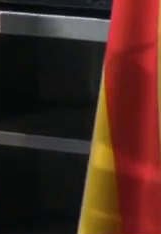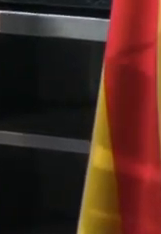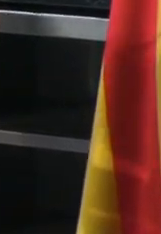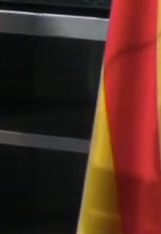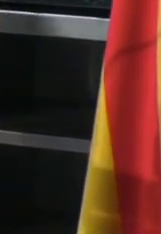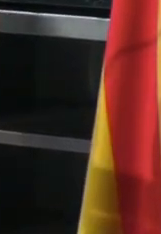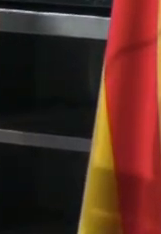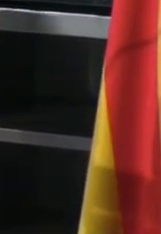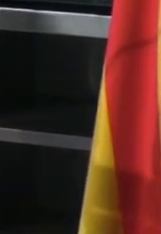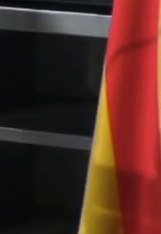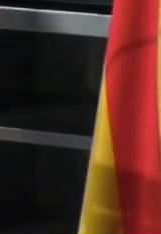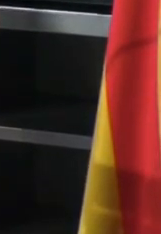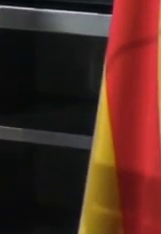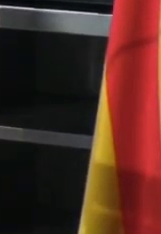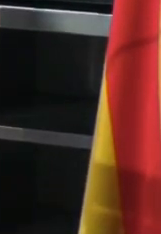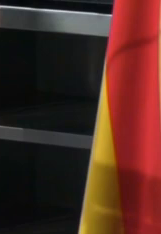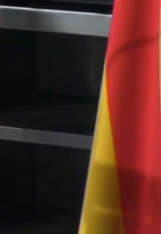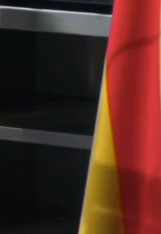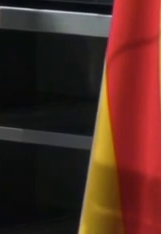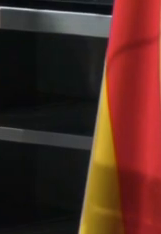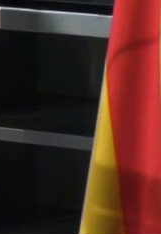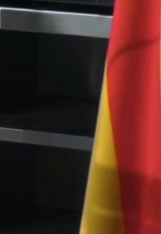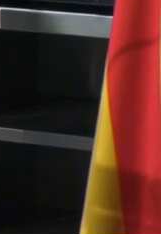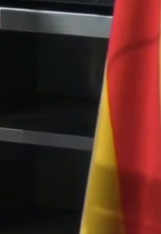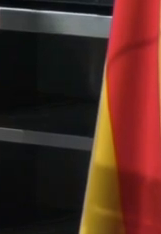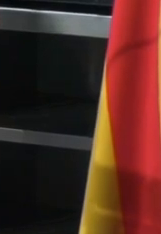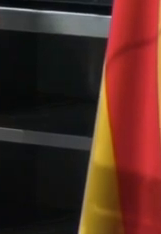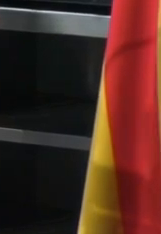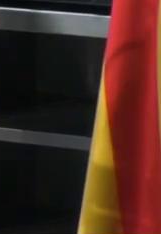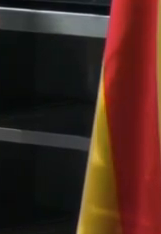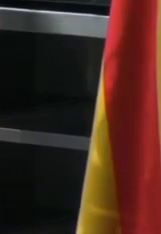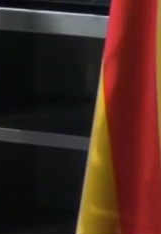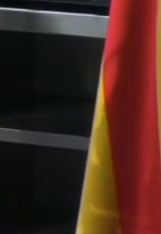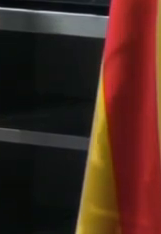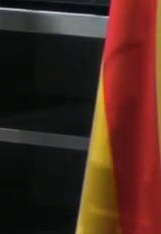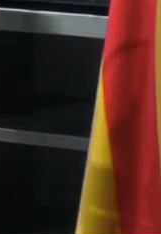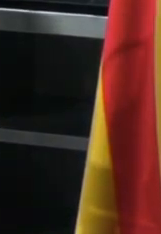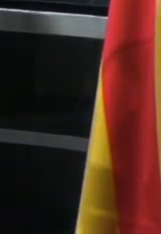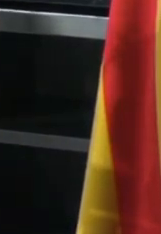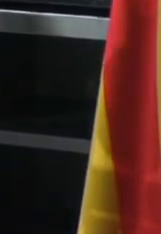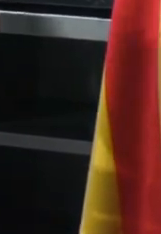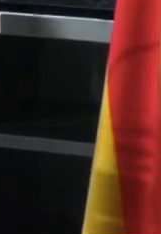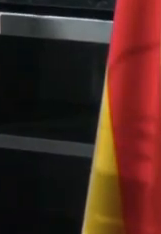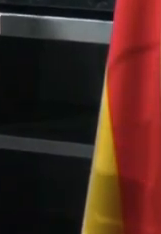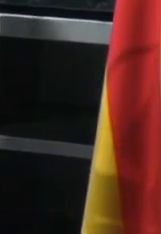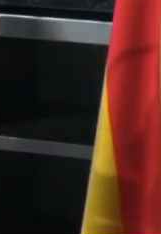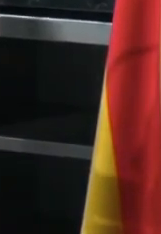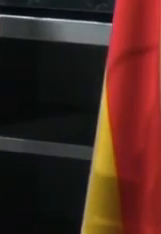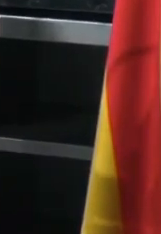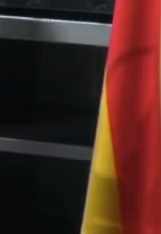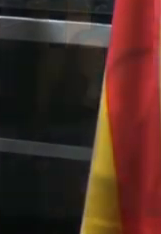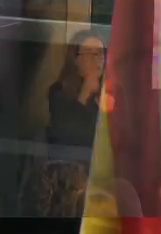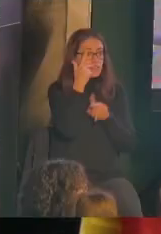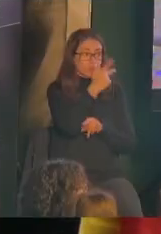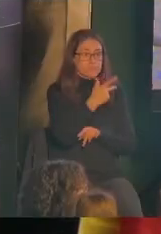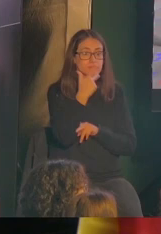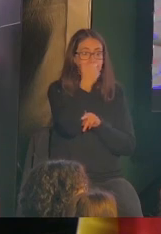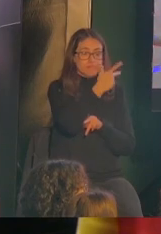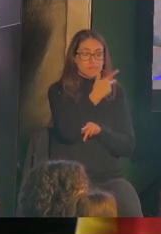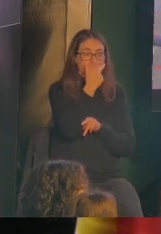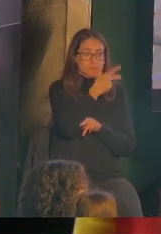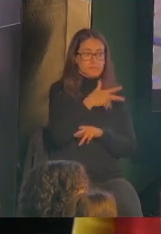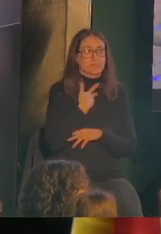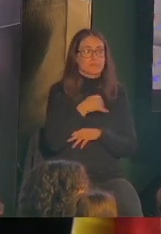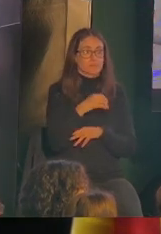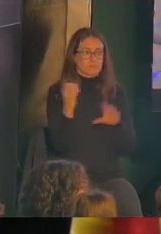Ara i així, doncs, donem pas a la creació de Dalmau. Abans, però, recordar-vos que aquesta sessió queda enregistrada i quedarà